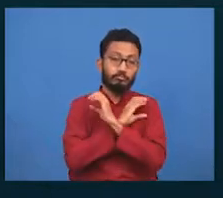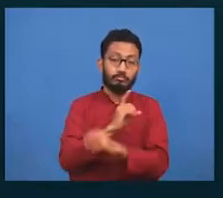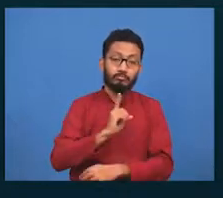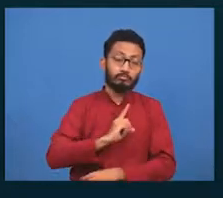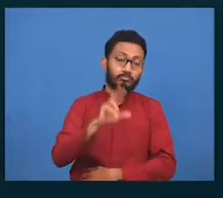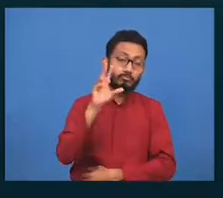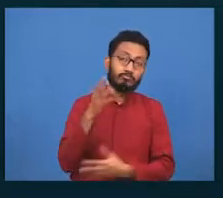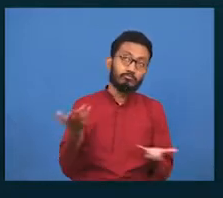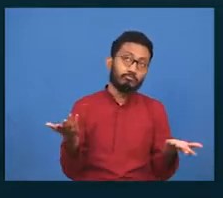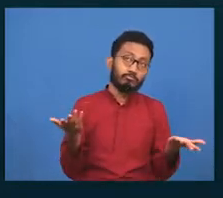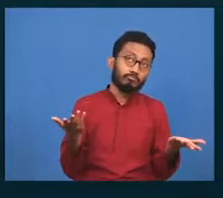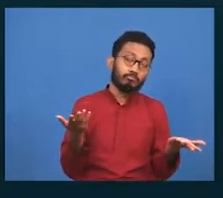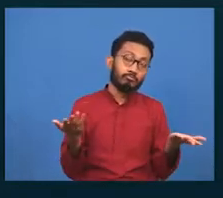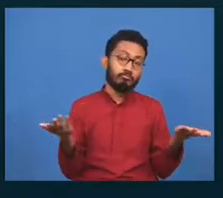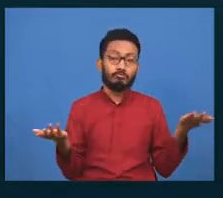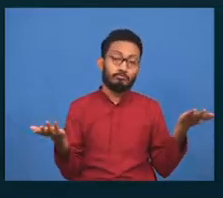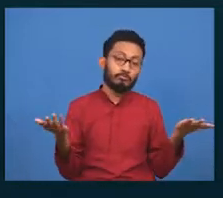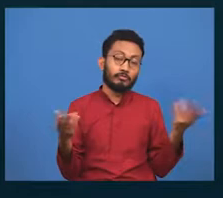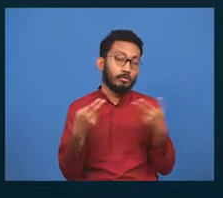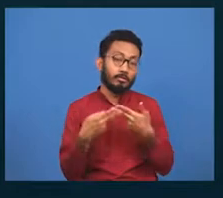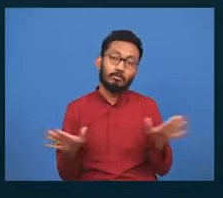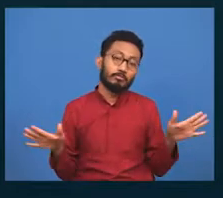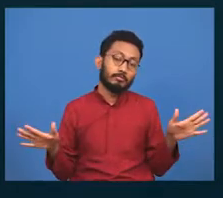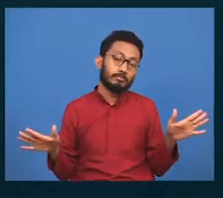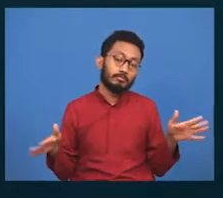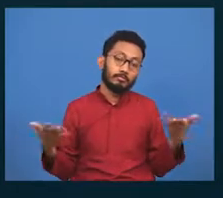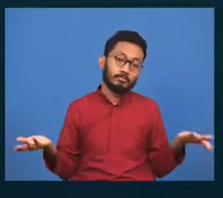akibat mempersendakan agama ialah kita akan